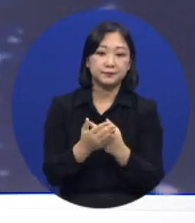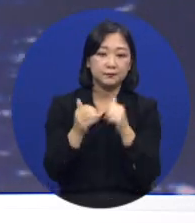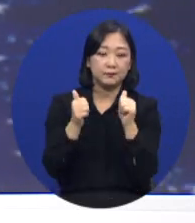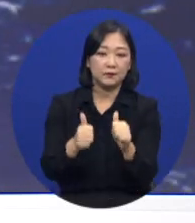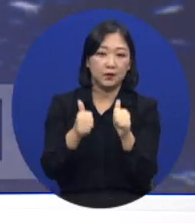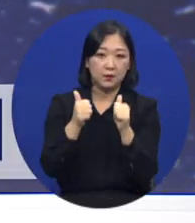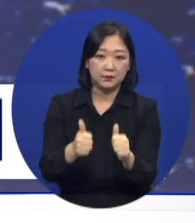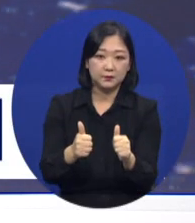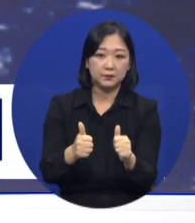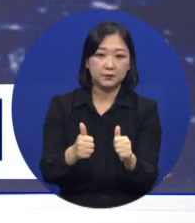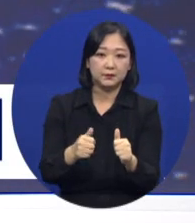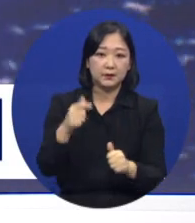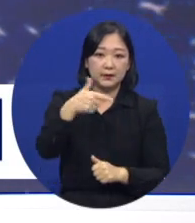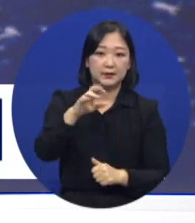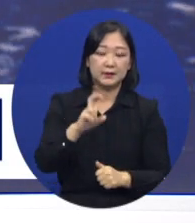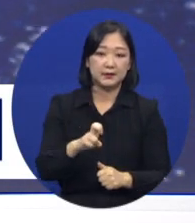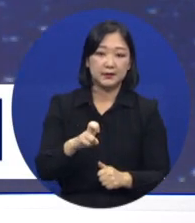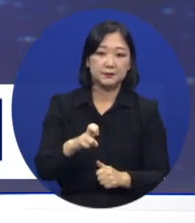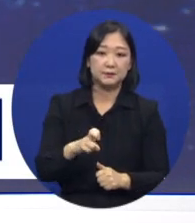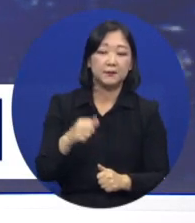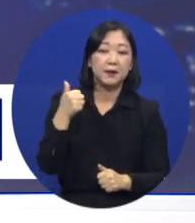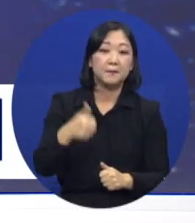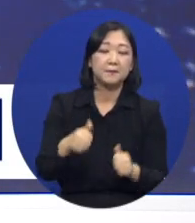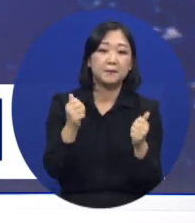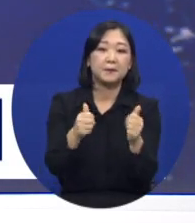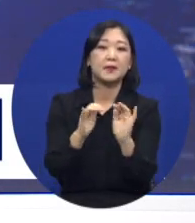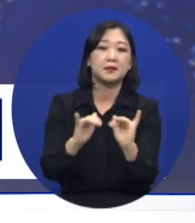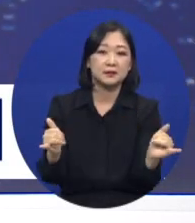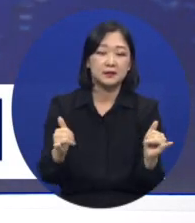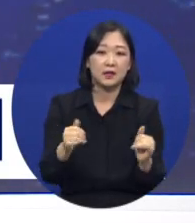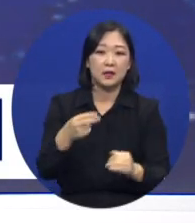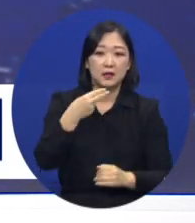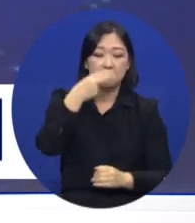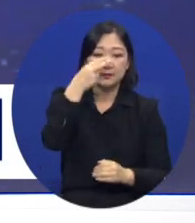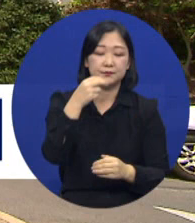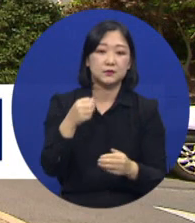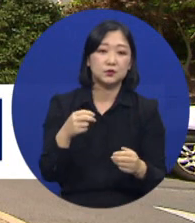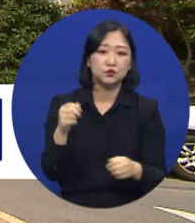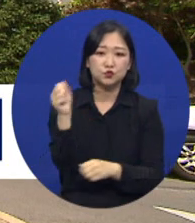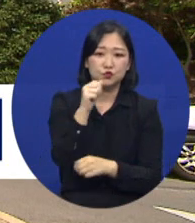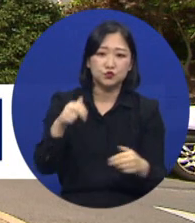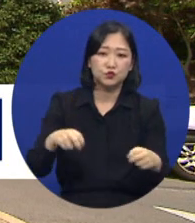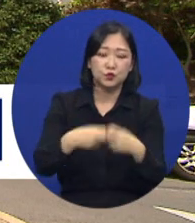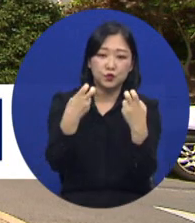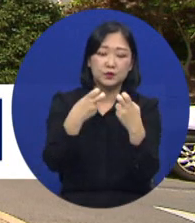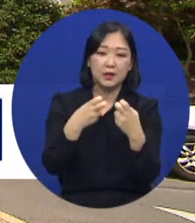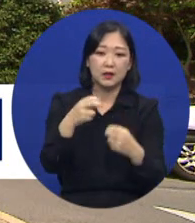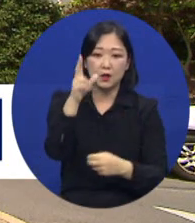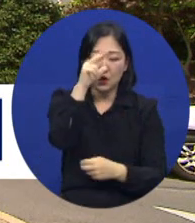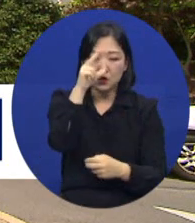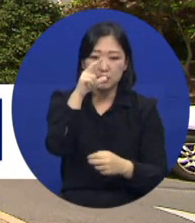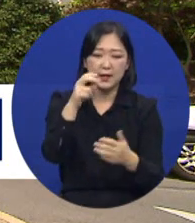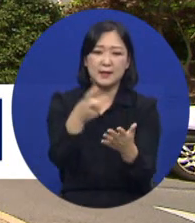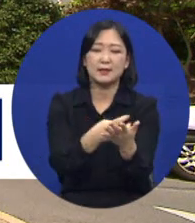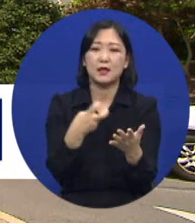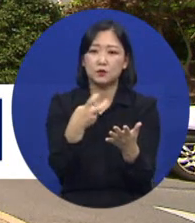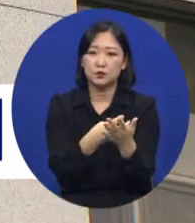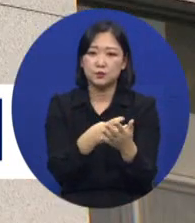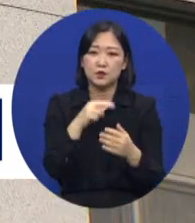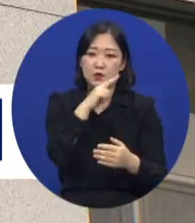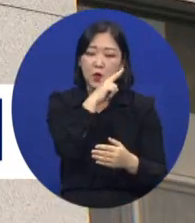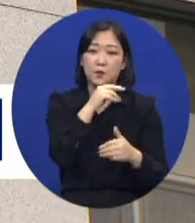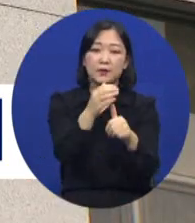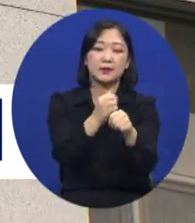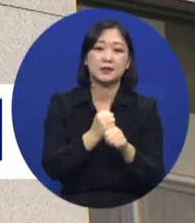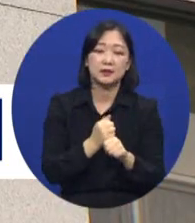제주지방법원 형사 3단독 김연경 부장판사는 음주교통사고를 내고 출동한 경찰관에게 난동을 부린 혐의로